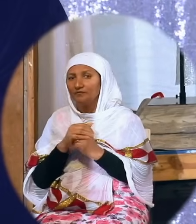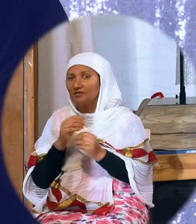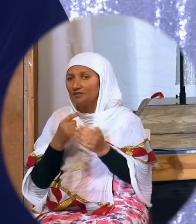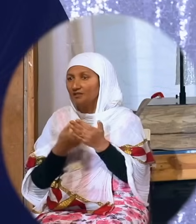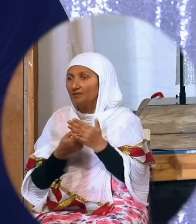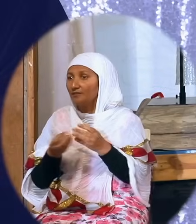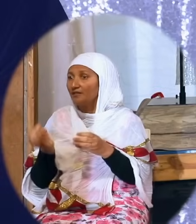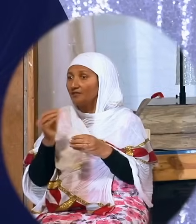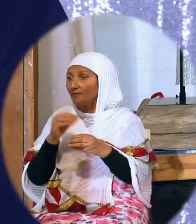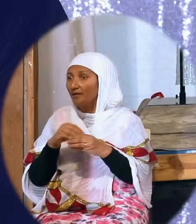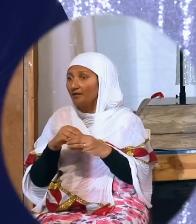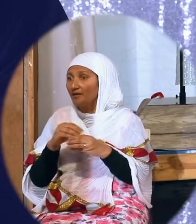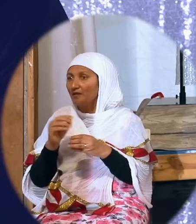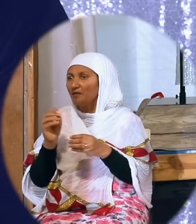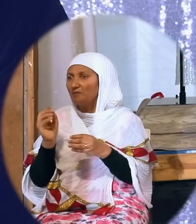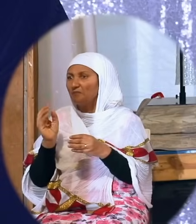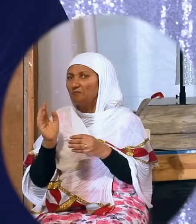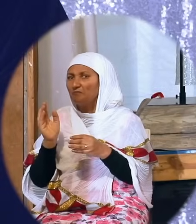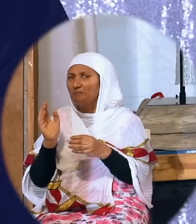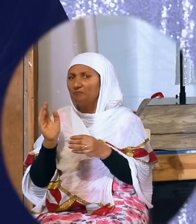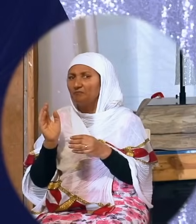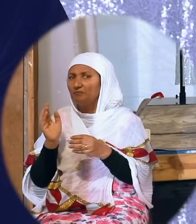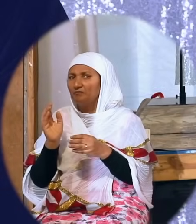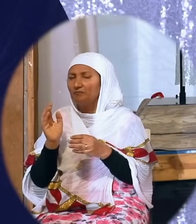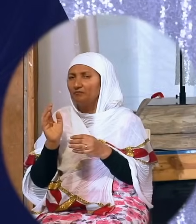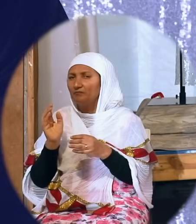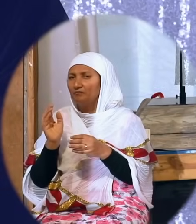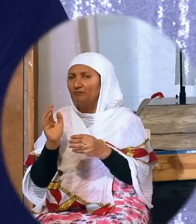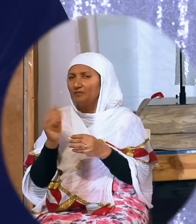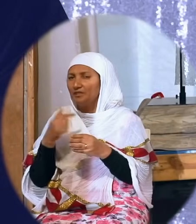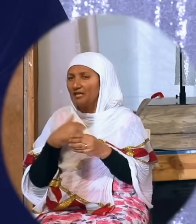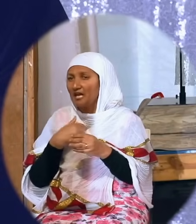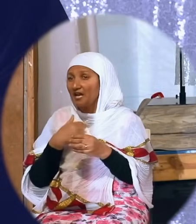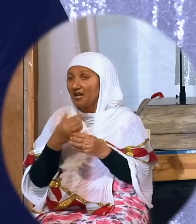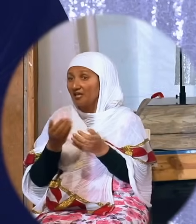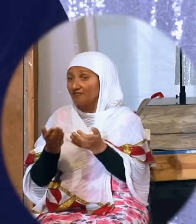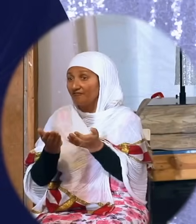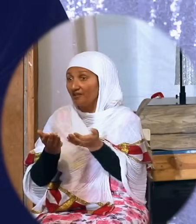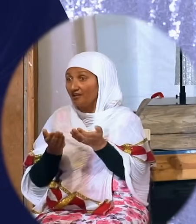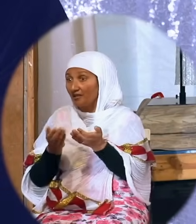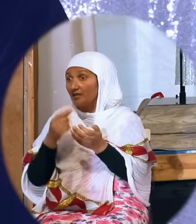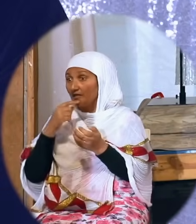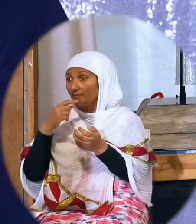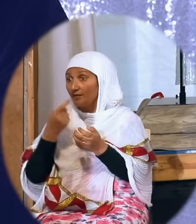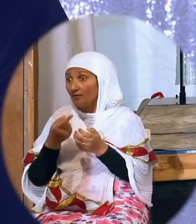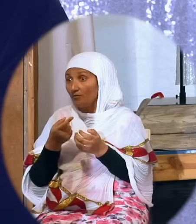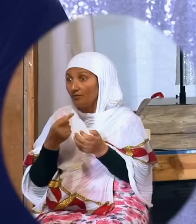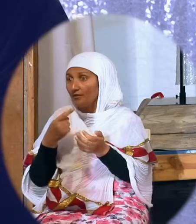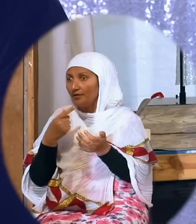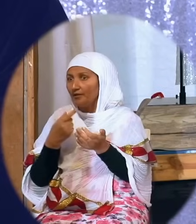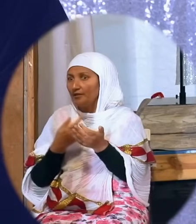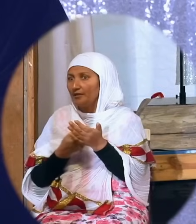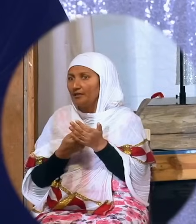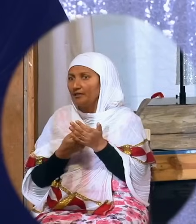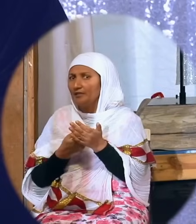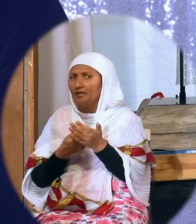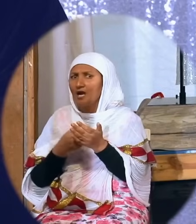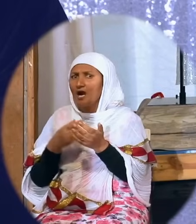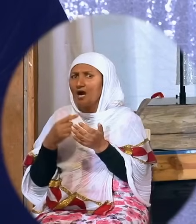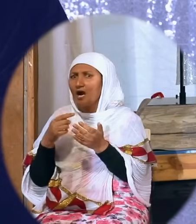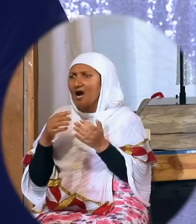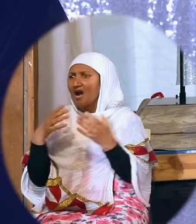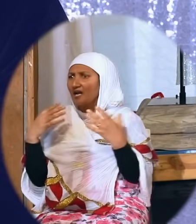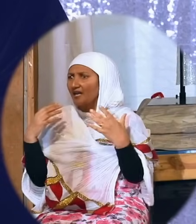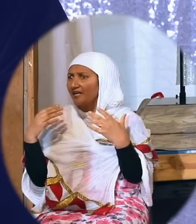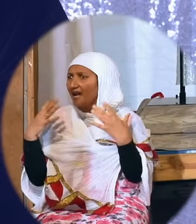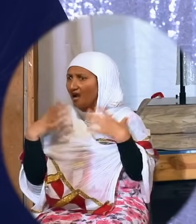ከዚህ በተጨማሪ ምናልባት እኔ ያስፈልጋል ምለው ደግሞ ይሄን ሐሳብ ያመጡት አካላት ለምንድን ነው ሐሳቡን ያመጡት?